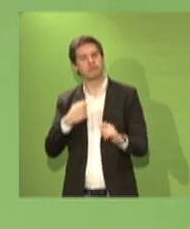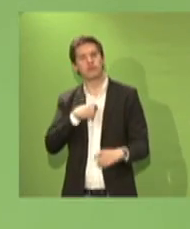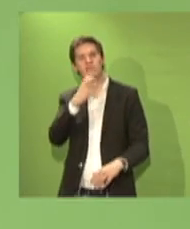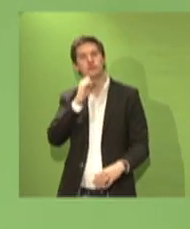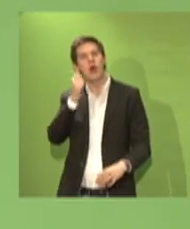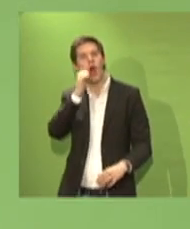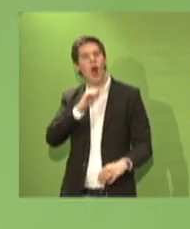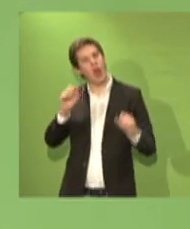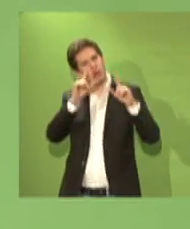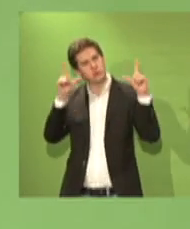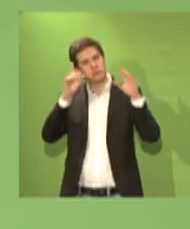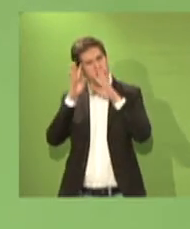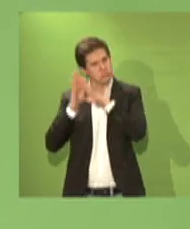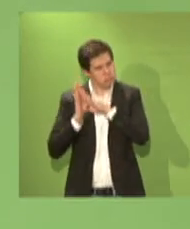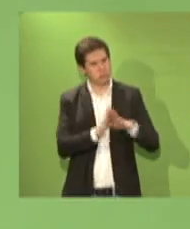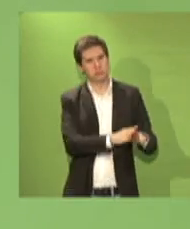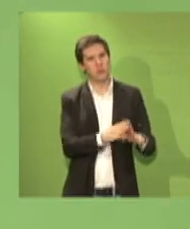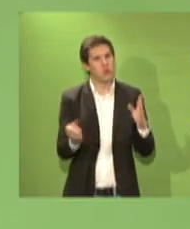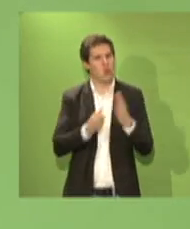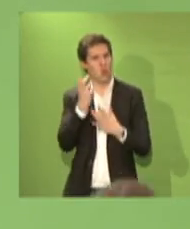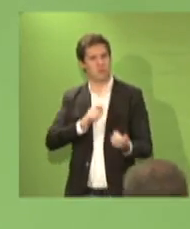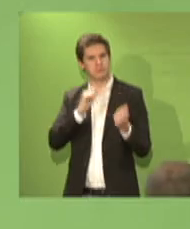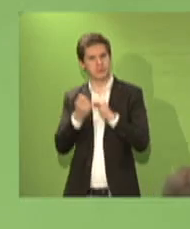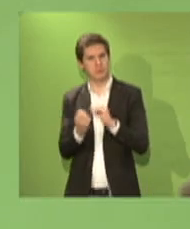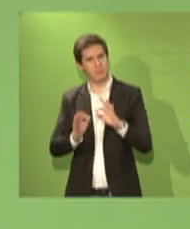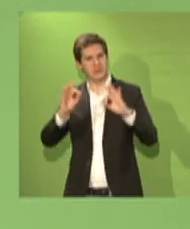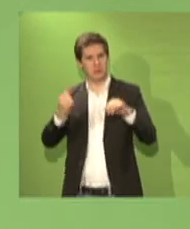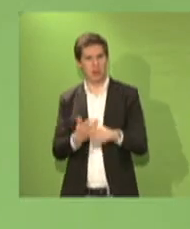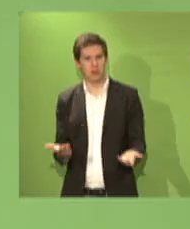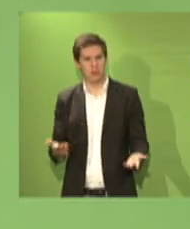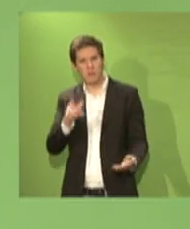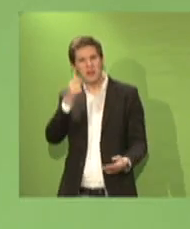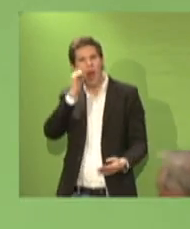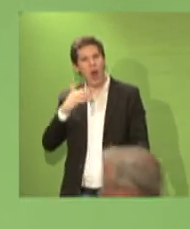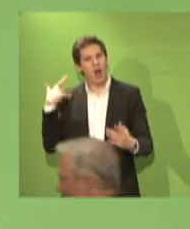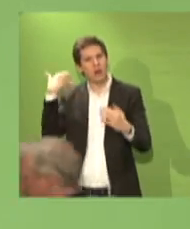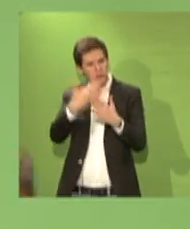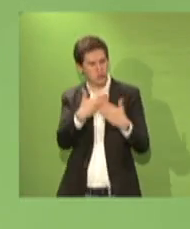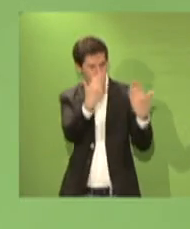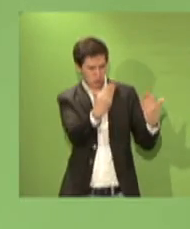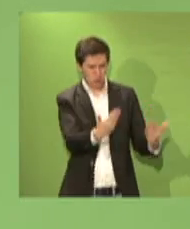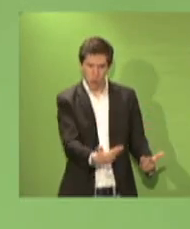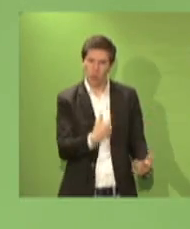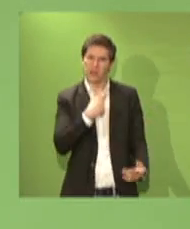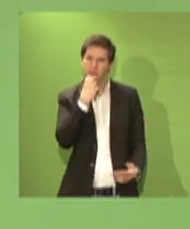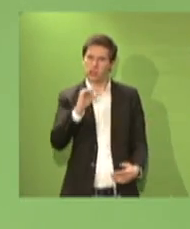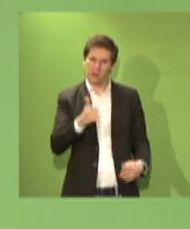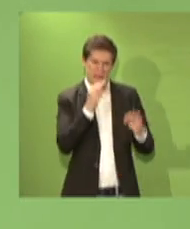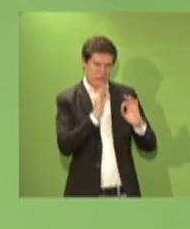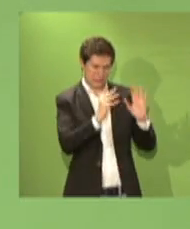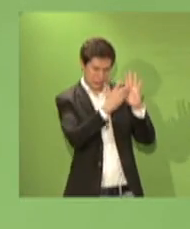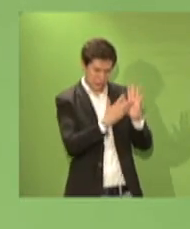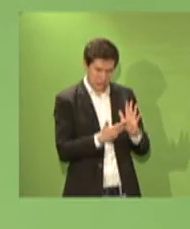Bildern. Lasst uns genau hinsehen, was getan wurde, was sich getan hat, und greifen wir